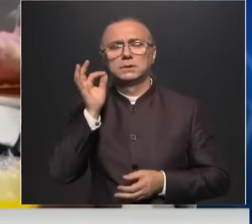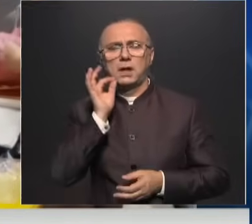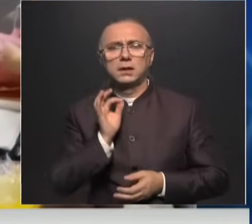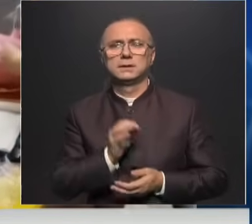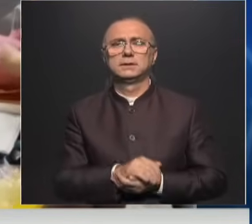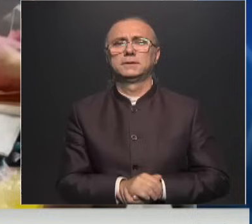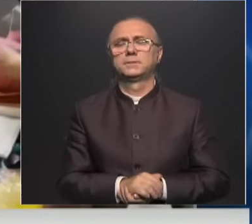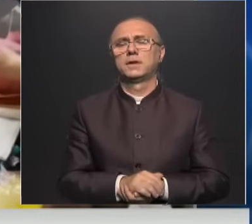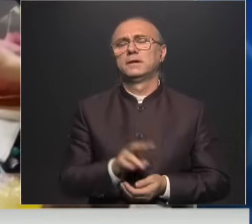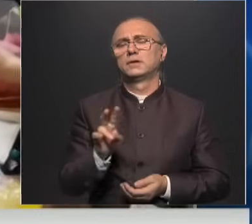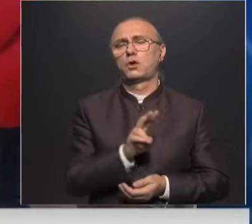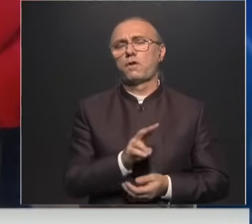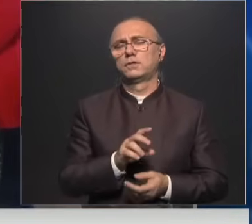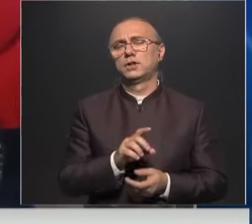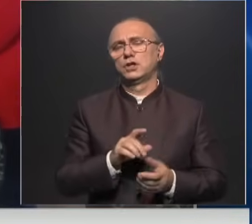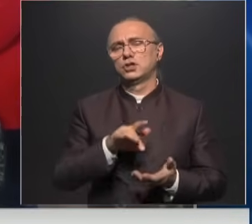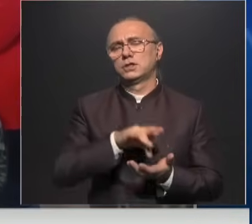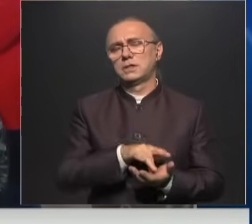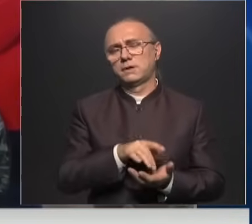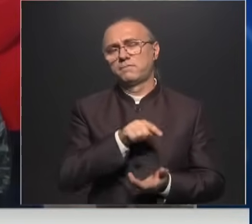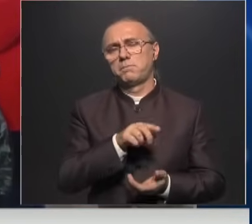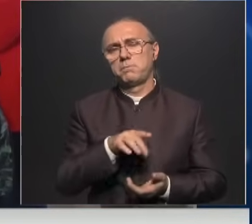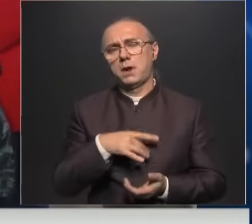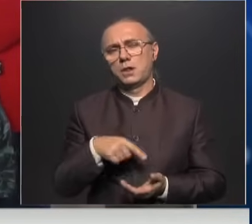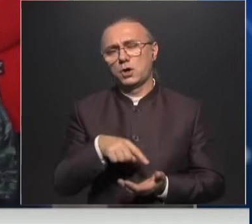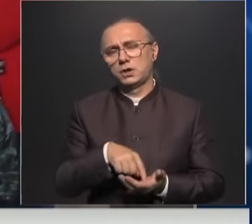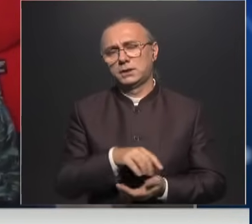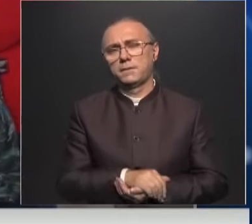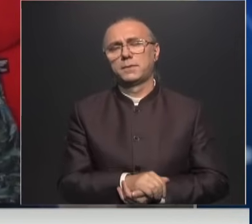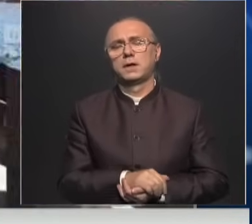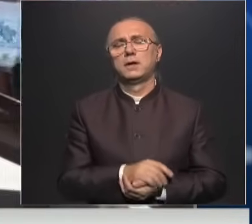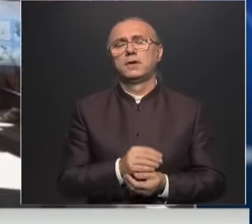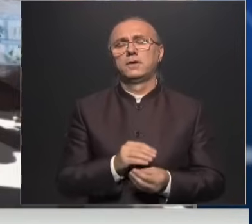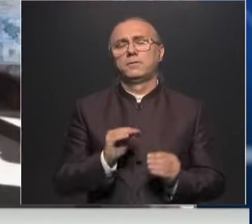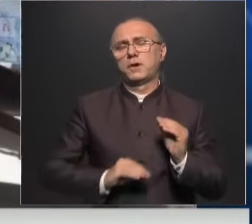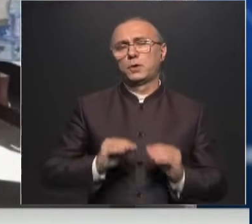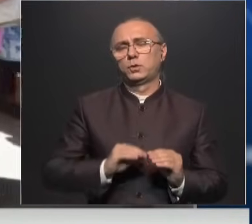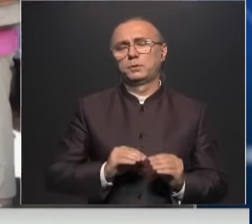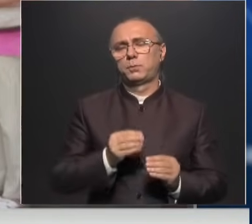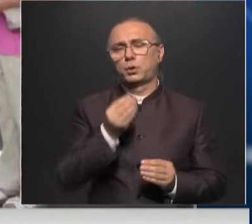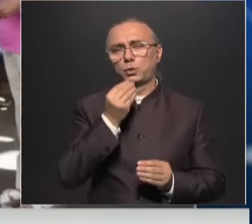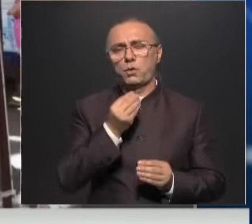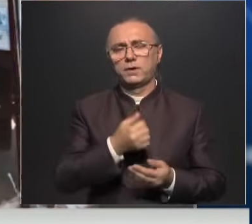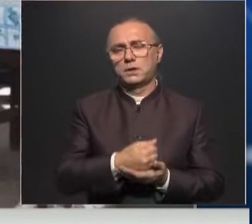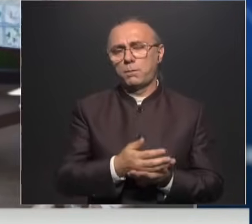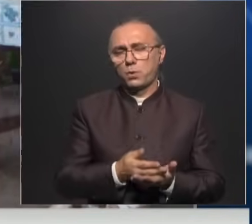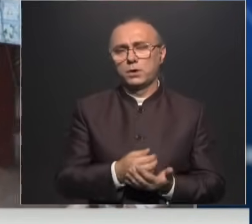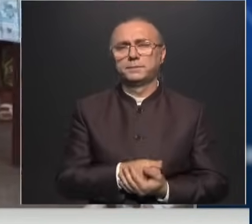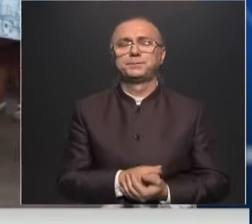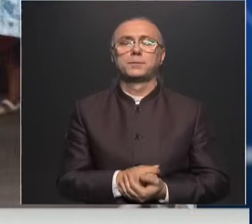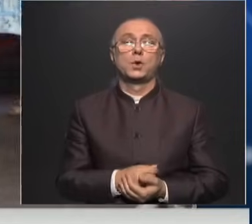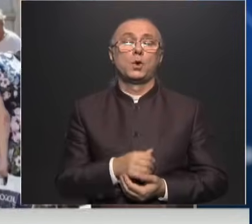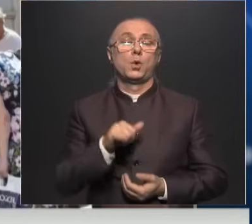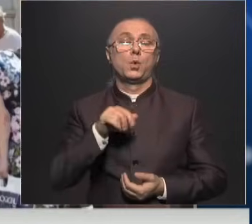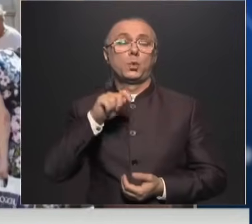в Белгороде. Из этой помощи в штабе уже сформировали 100 продуктовых наборов. Продолжает оказывать поддержку пострадавшим и украинская